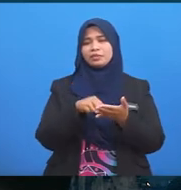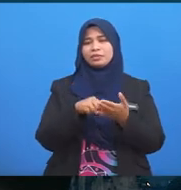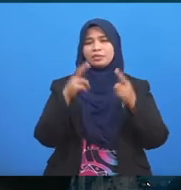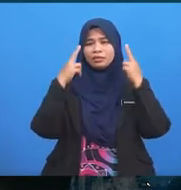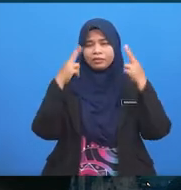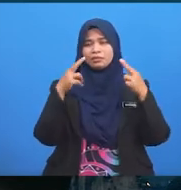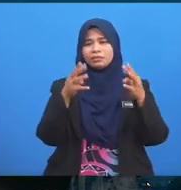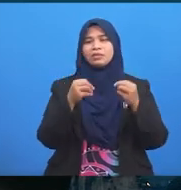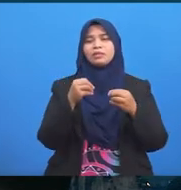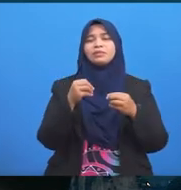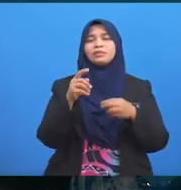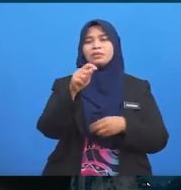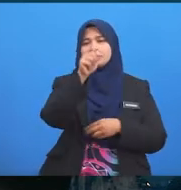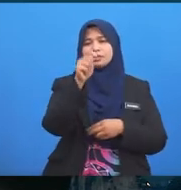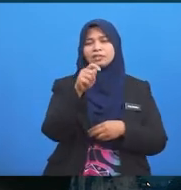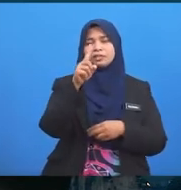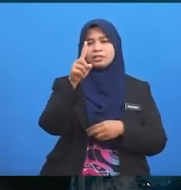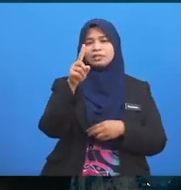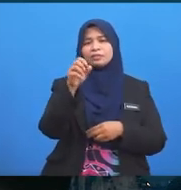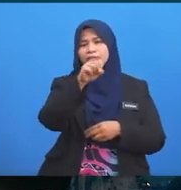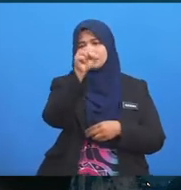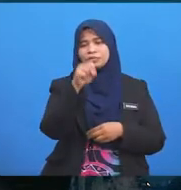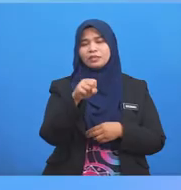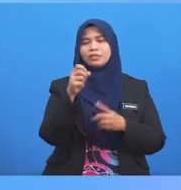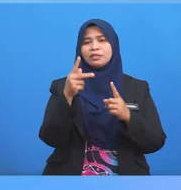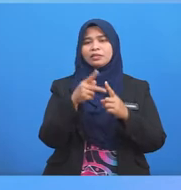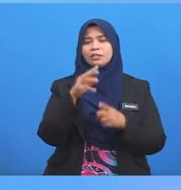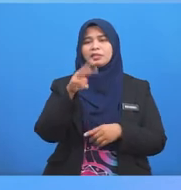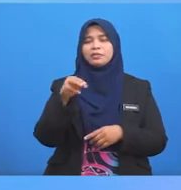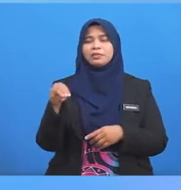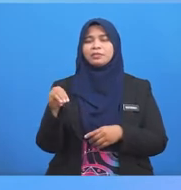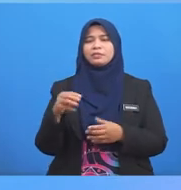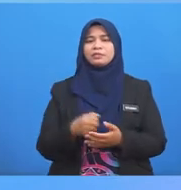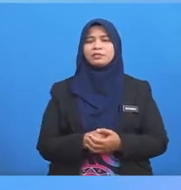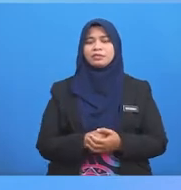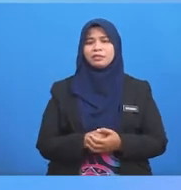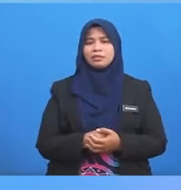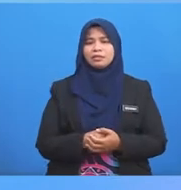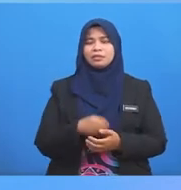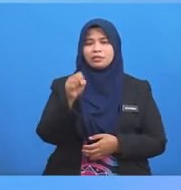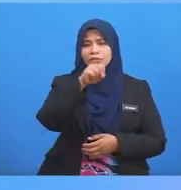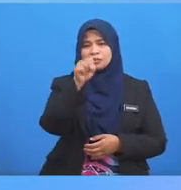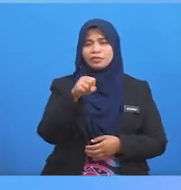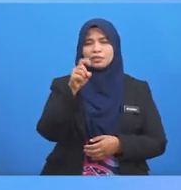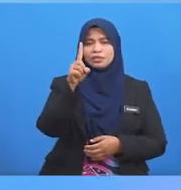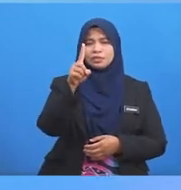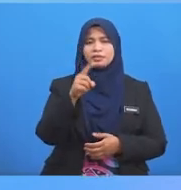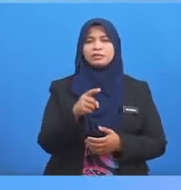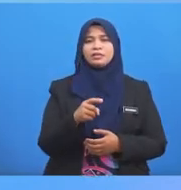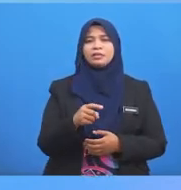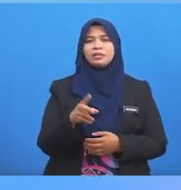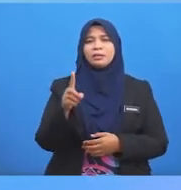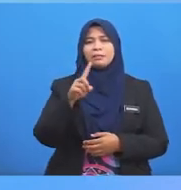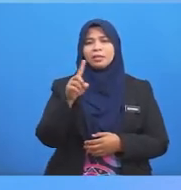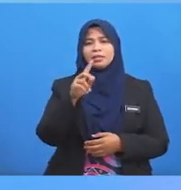nak pertanyakan satu soalan kepada murid-murid semua. Soalannya berbunyi,